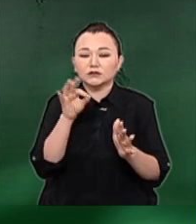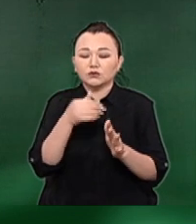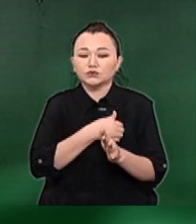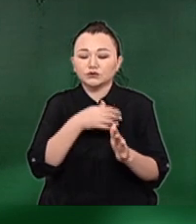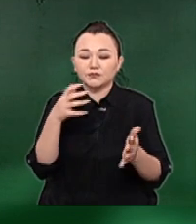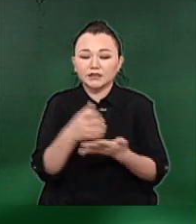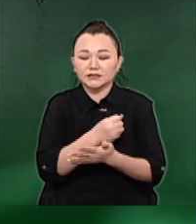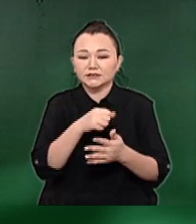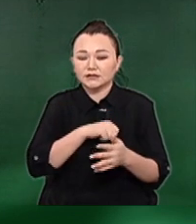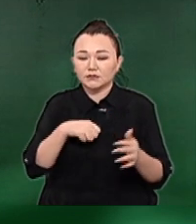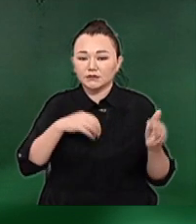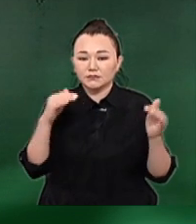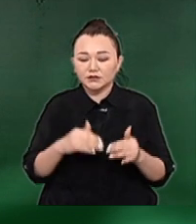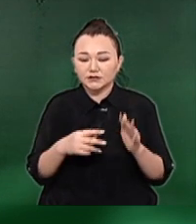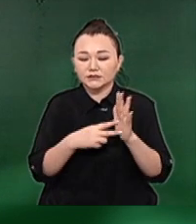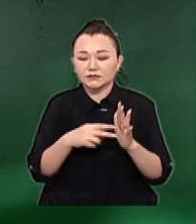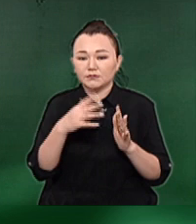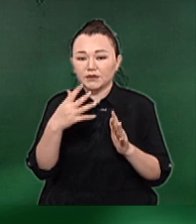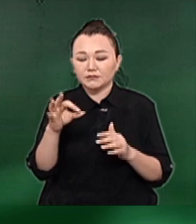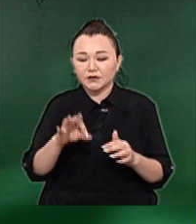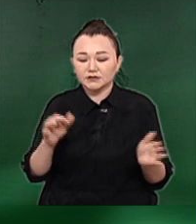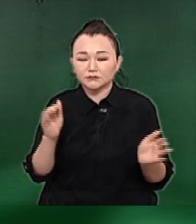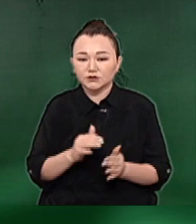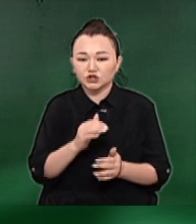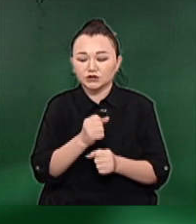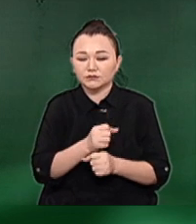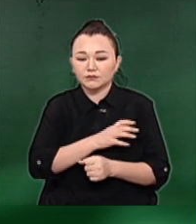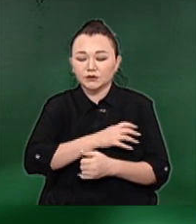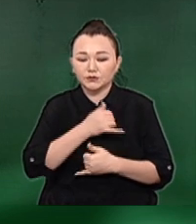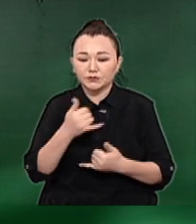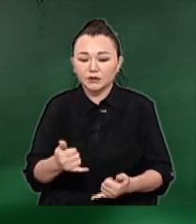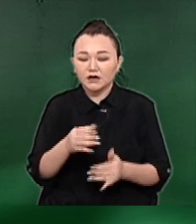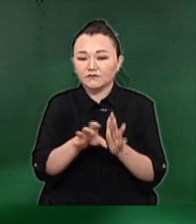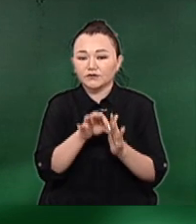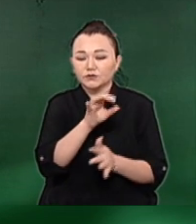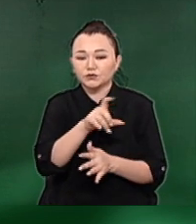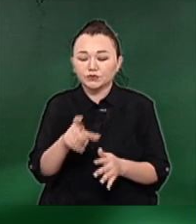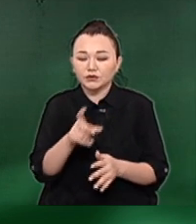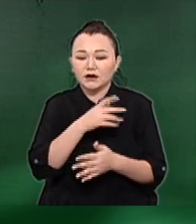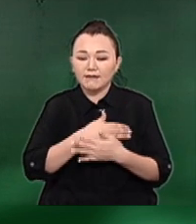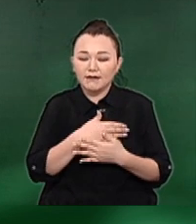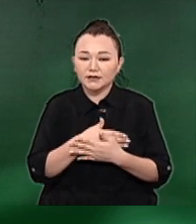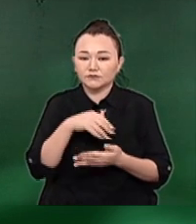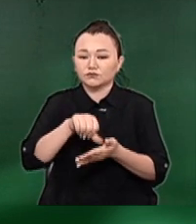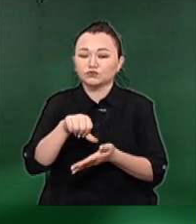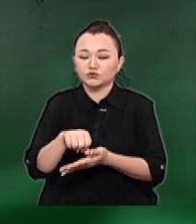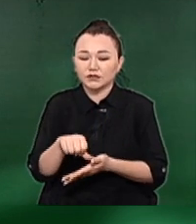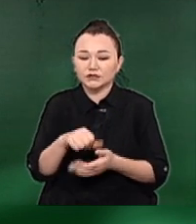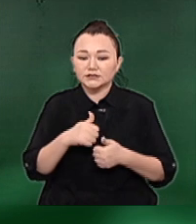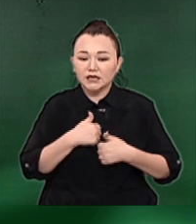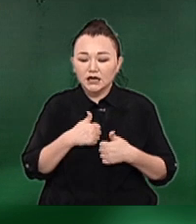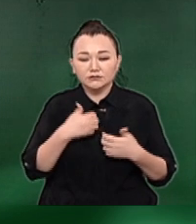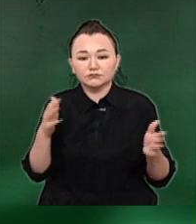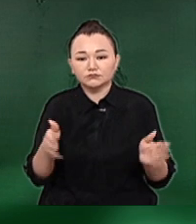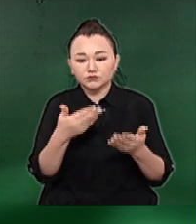дауыстың төменгі шегі 7-ден 5%-ға дейін төмендеді. Сонымен қатар сайлаушылардың науқанға белсенді түрде атсалысуға ынталандыру